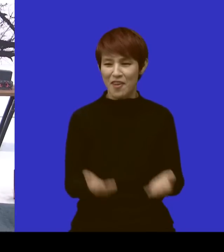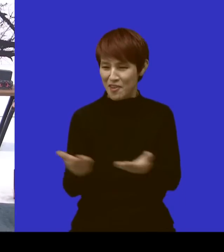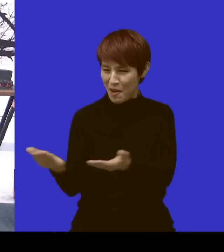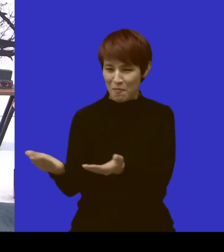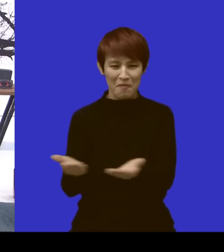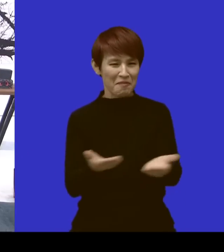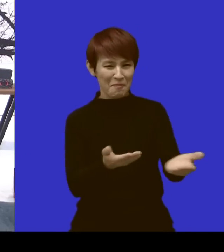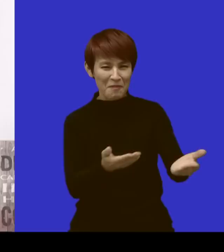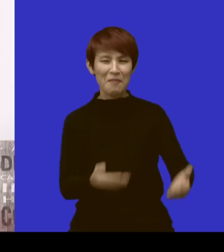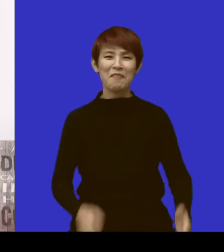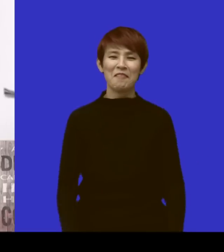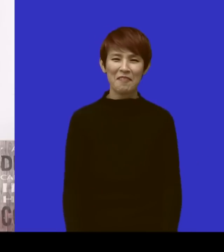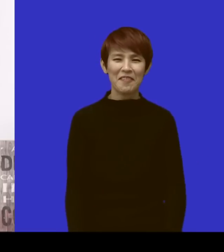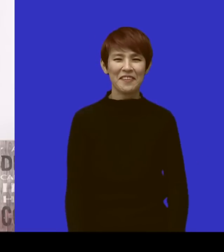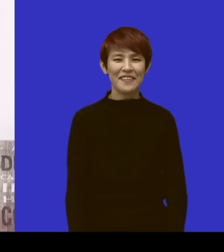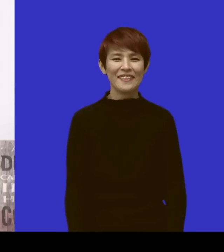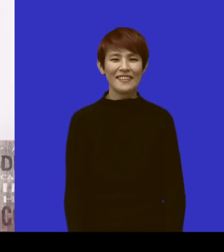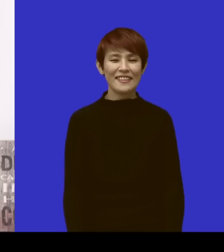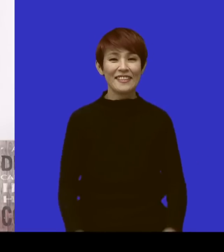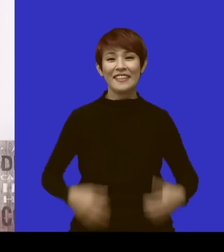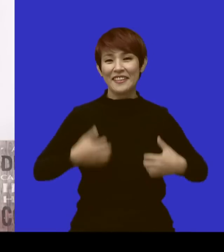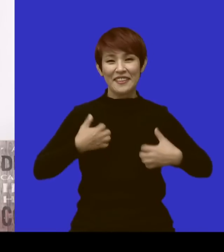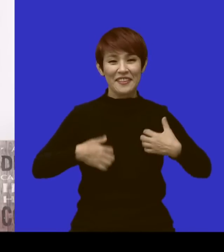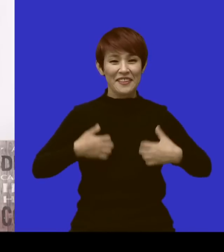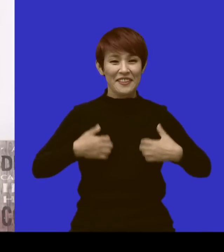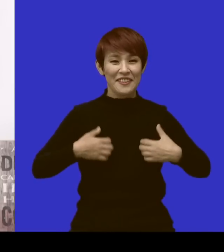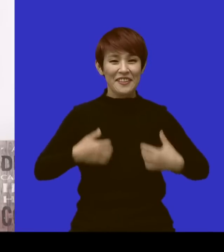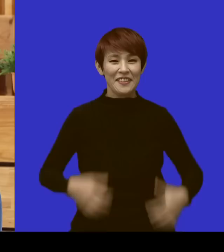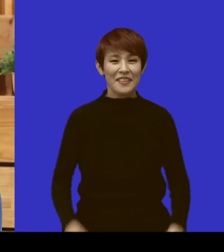서로 양보하시네. 네, 반갑습니다.